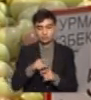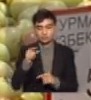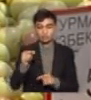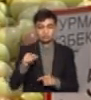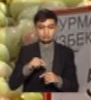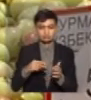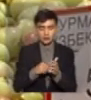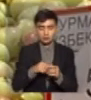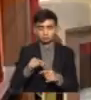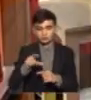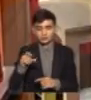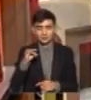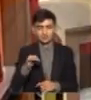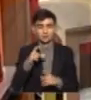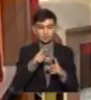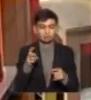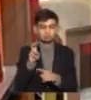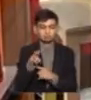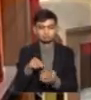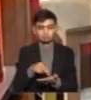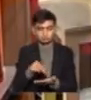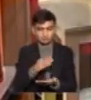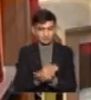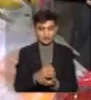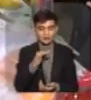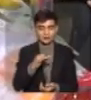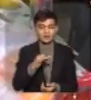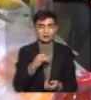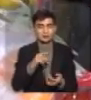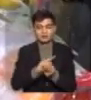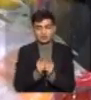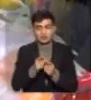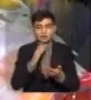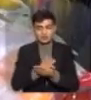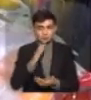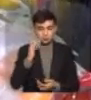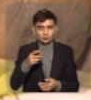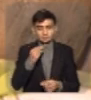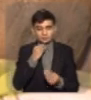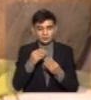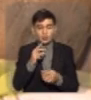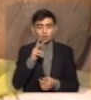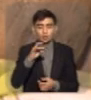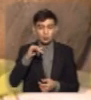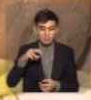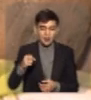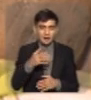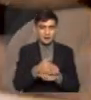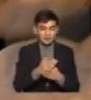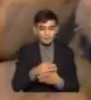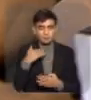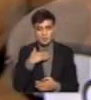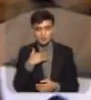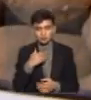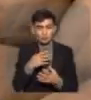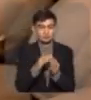больше покупателей. Ассортимент в социальных магазинах будет меняться, говорят чиновники. Кроме круп и хлеба, можно будет купить мясо, овощи